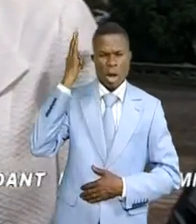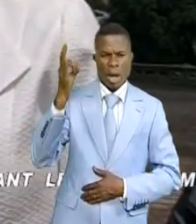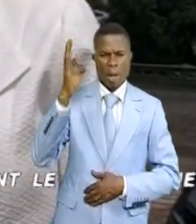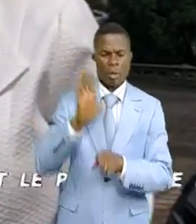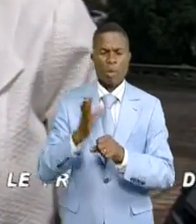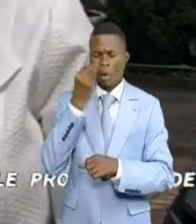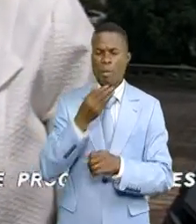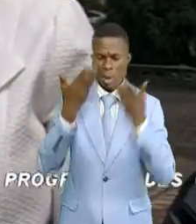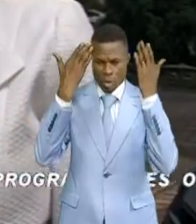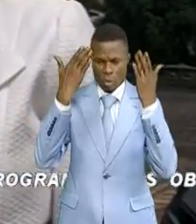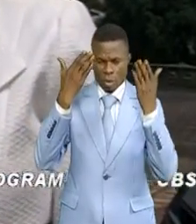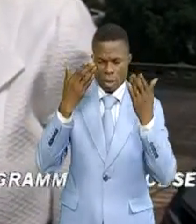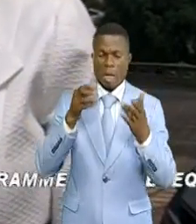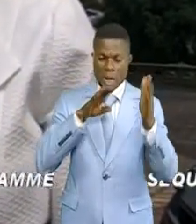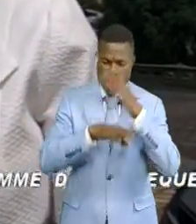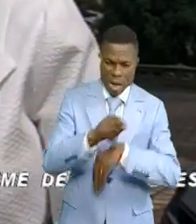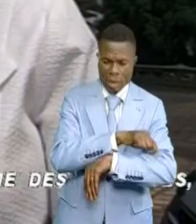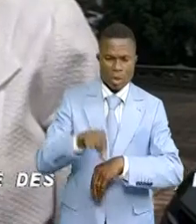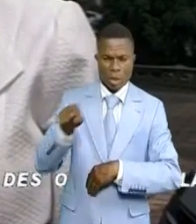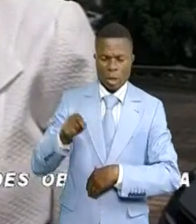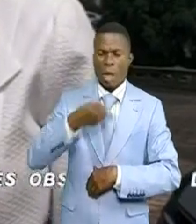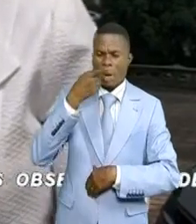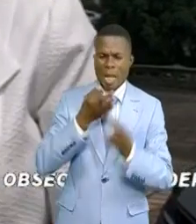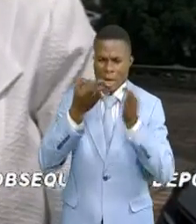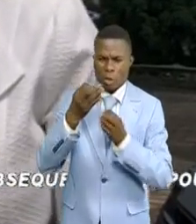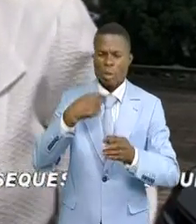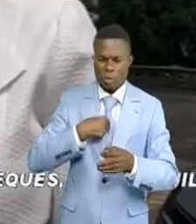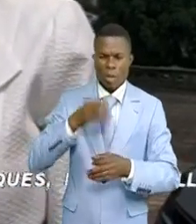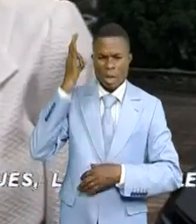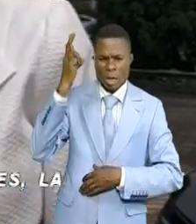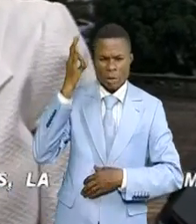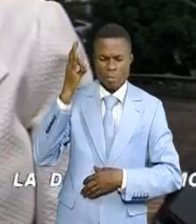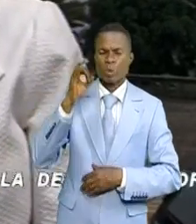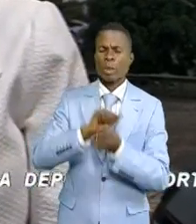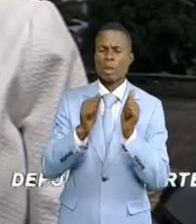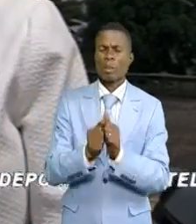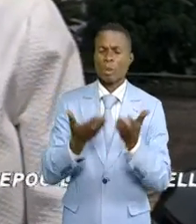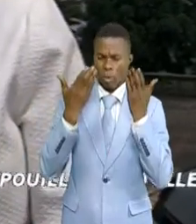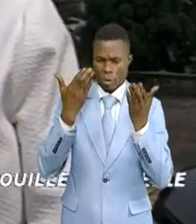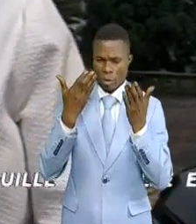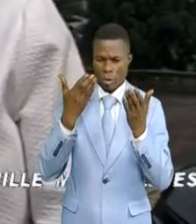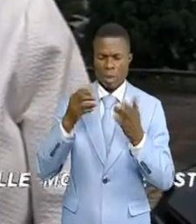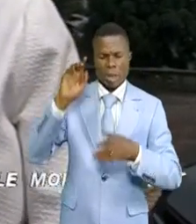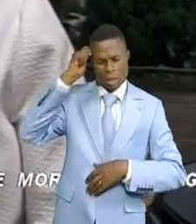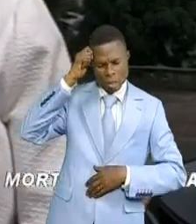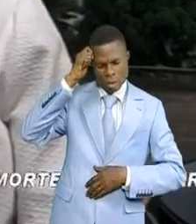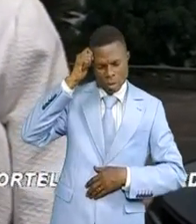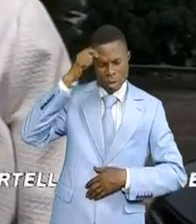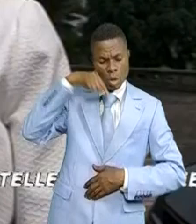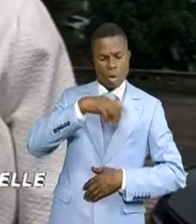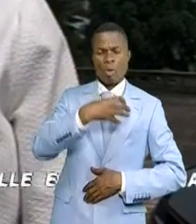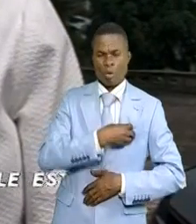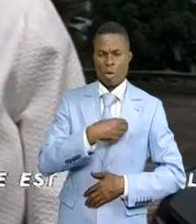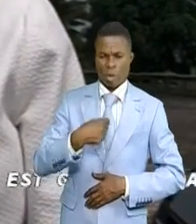parole de Dieu. Chaque fois que j'allais dans son bureau, il me parlait, il vantait mes mérites. Et je garderai vraiment ça au fond de mon